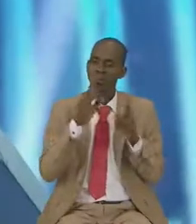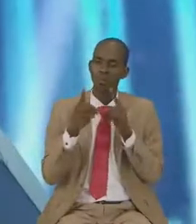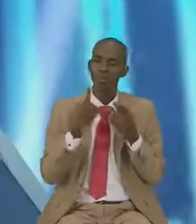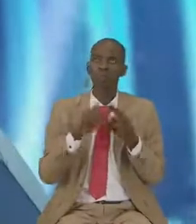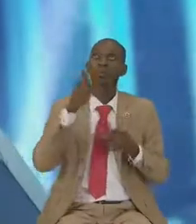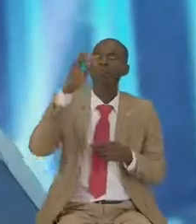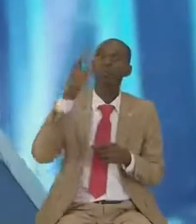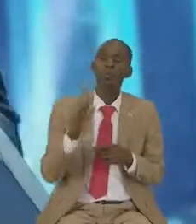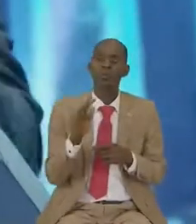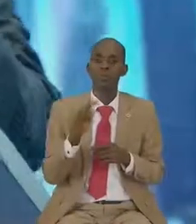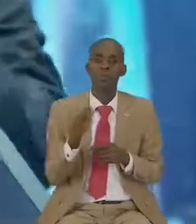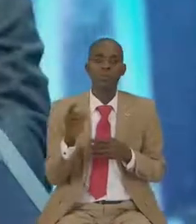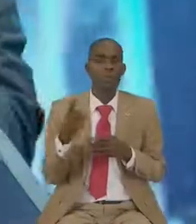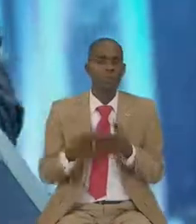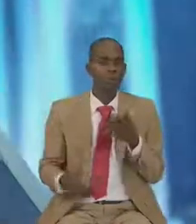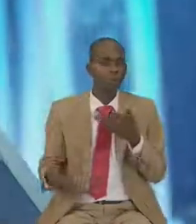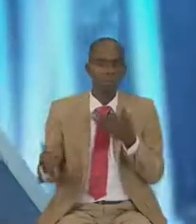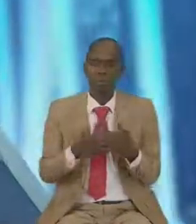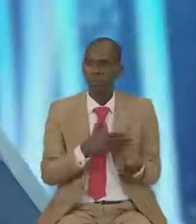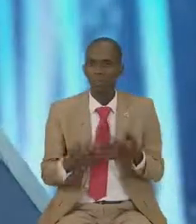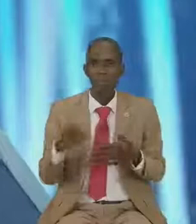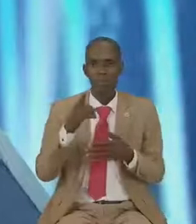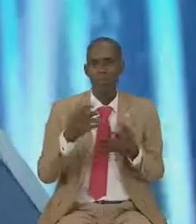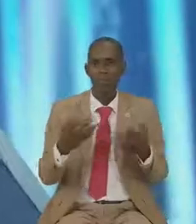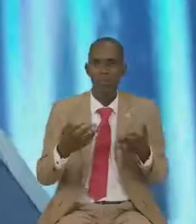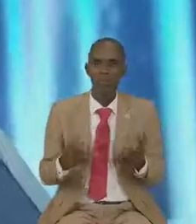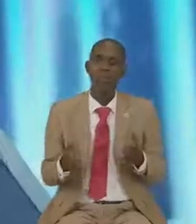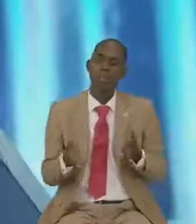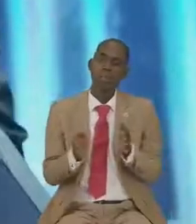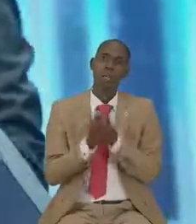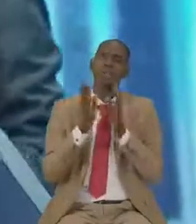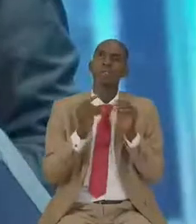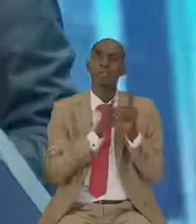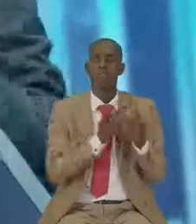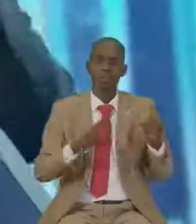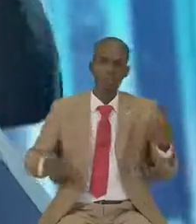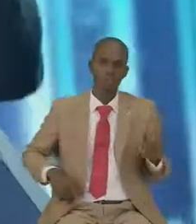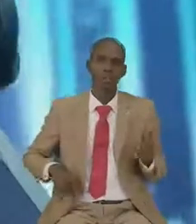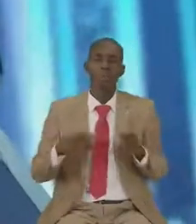Parlons au Seigneur. Bientôt, l'homme de Dieu viendra.